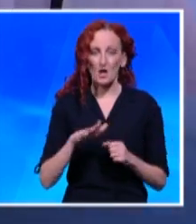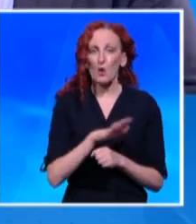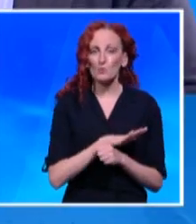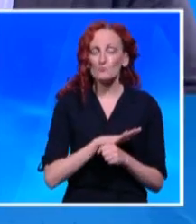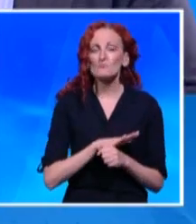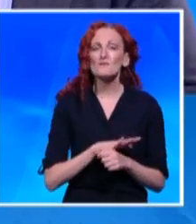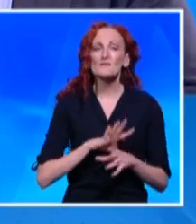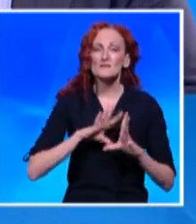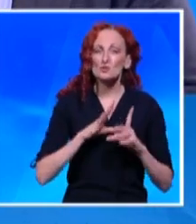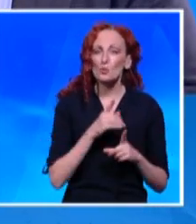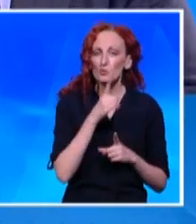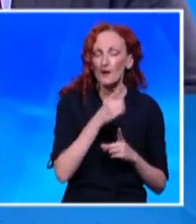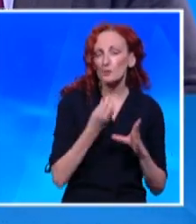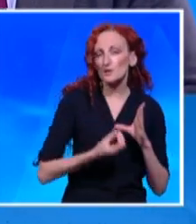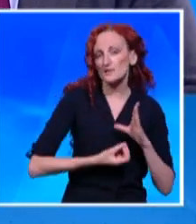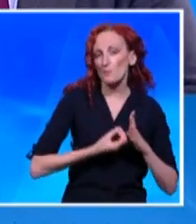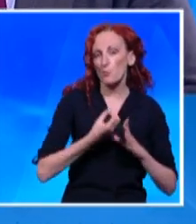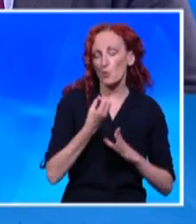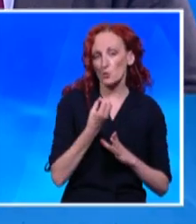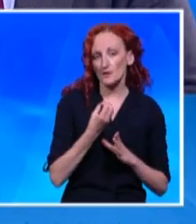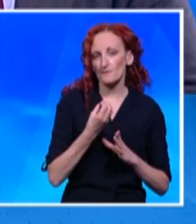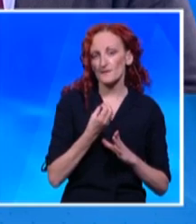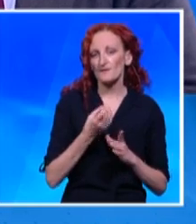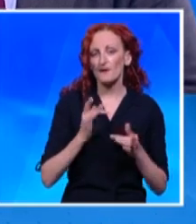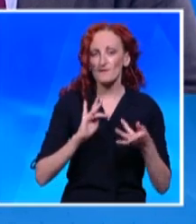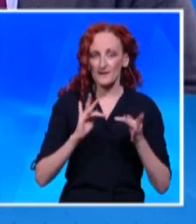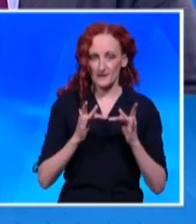всичко, което се появи между другото в социалните мрежи,